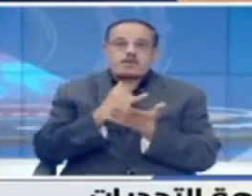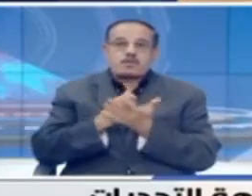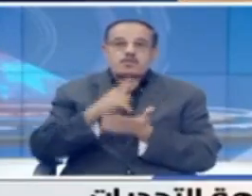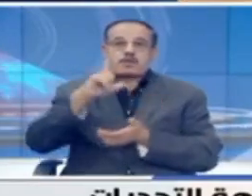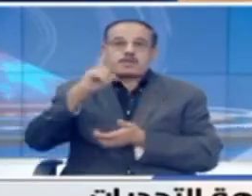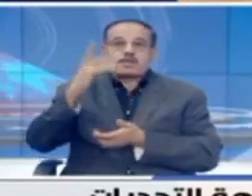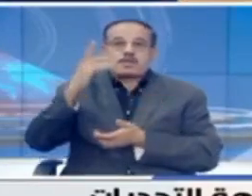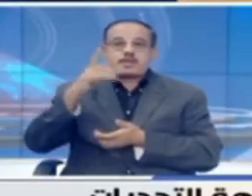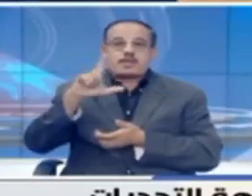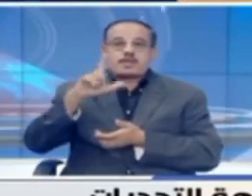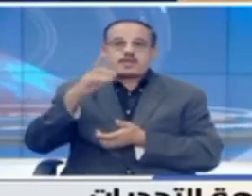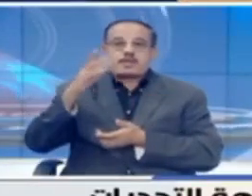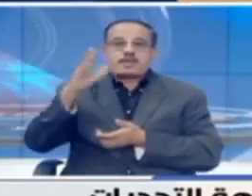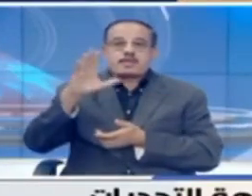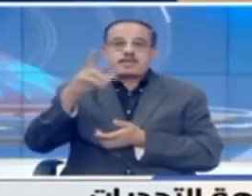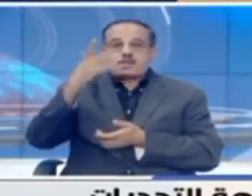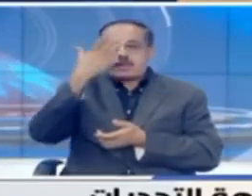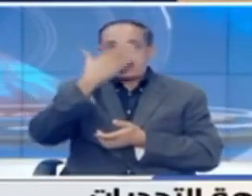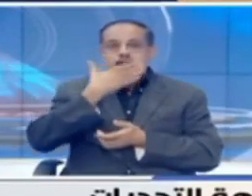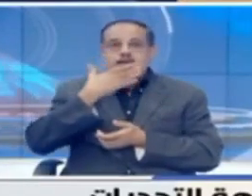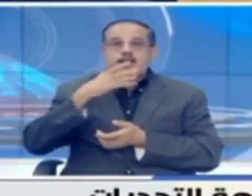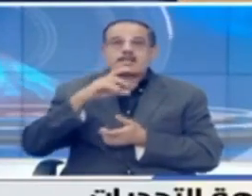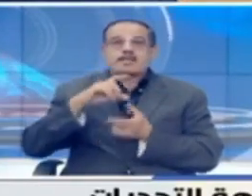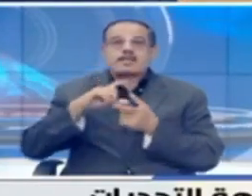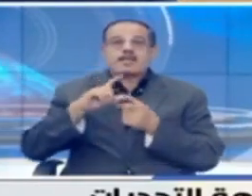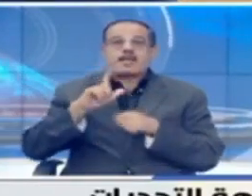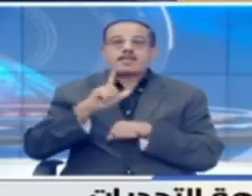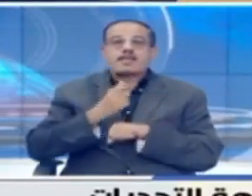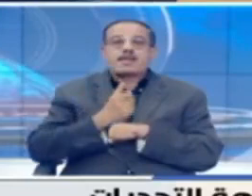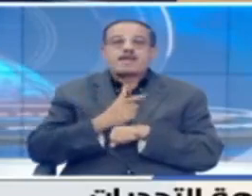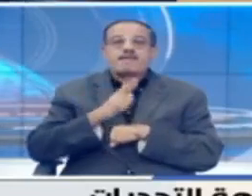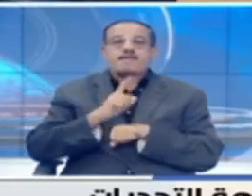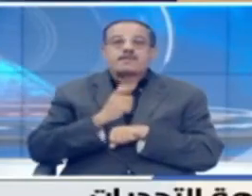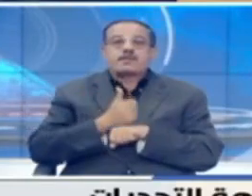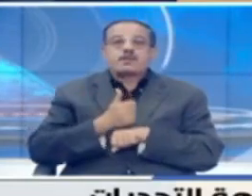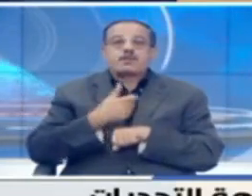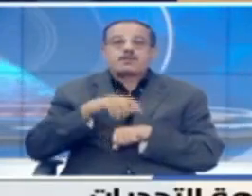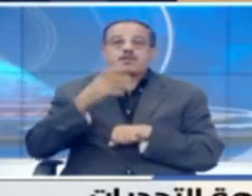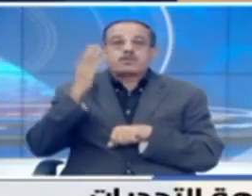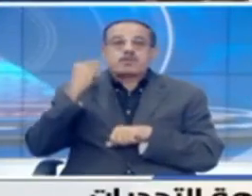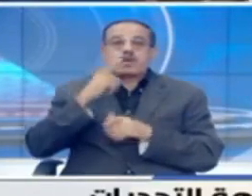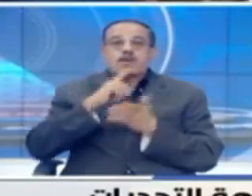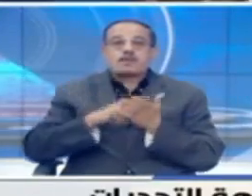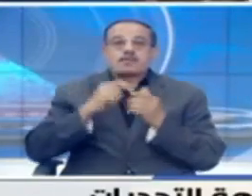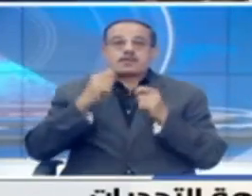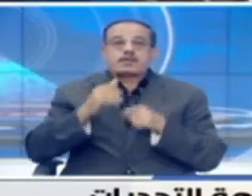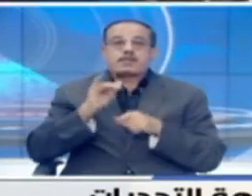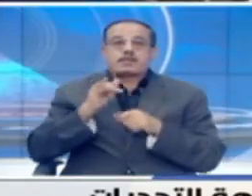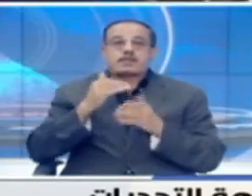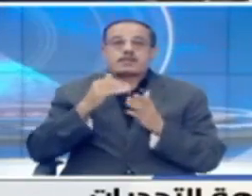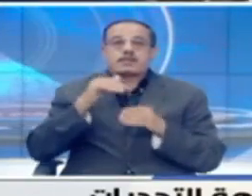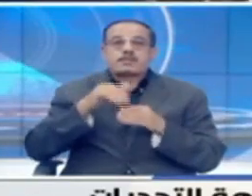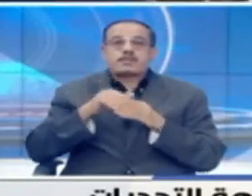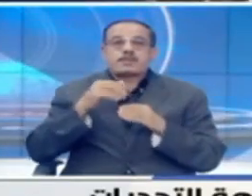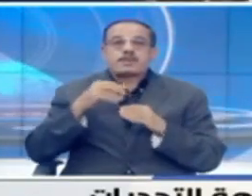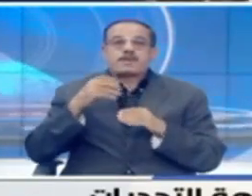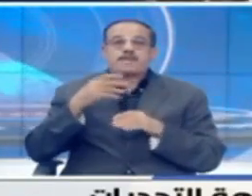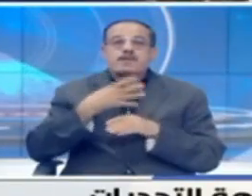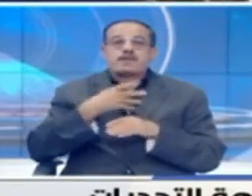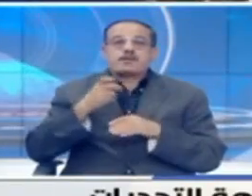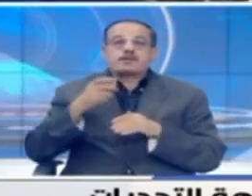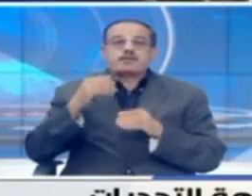لاتفاق بشأن سد النهضة برعاية رئيس الاتحاد الأفريقي. وفي شأن ليبيا أكد البيان أهمية إجراء انتخابات في ليبيا